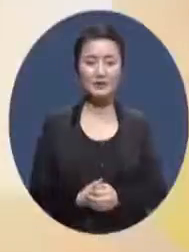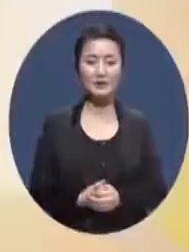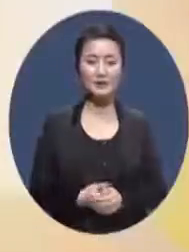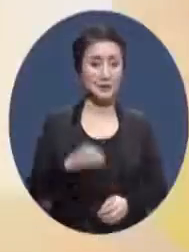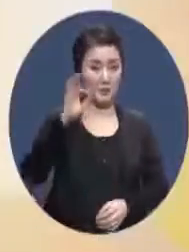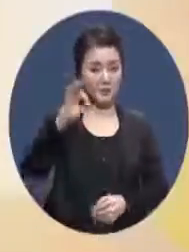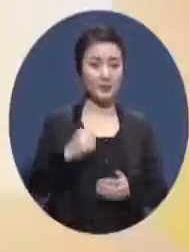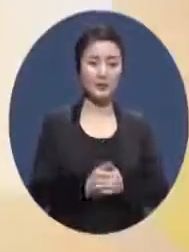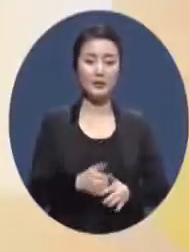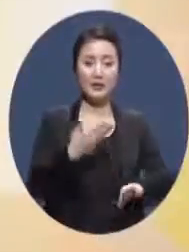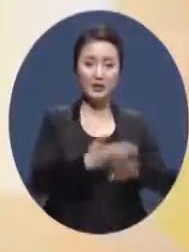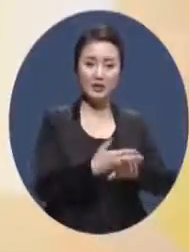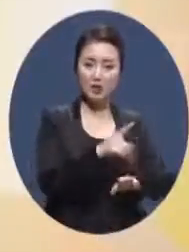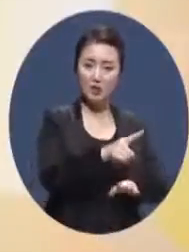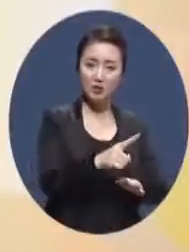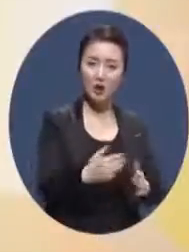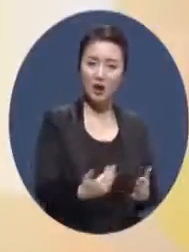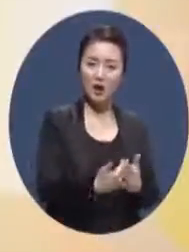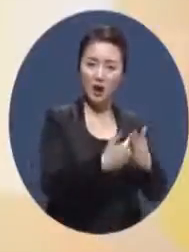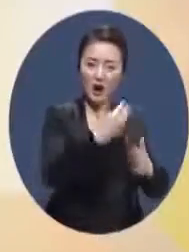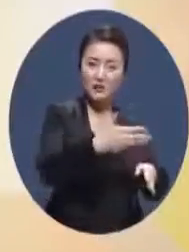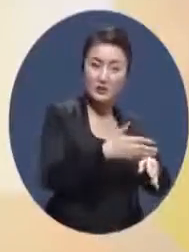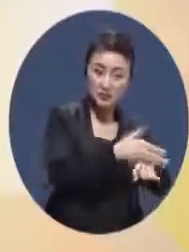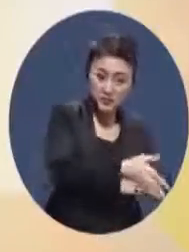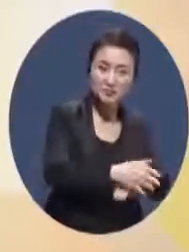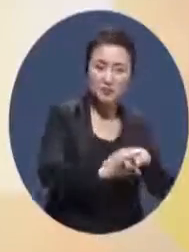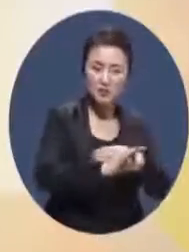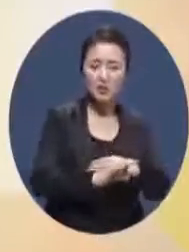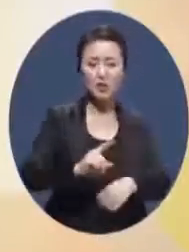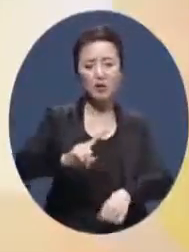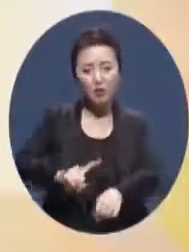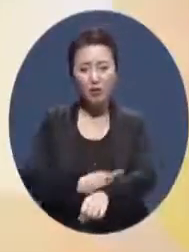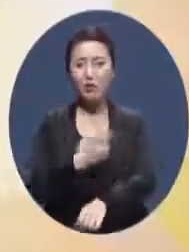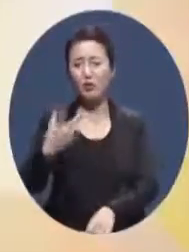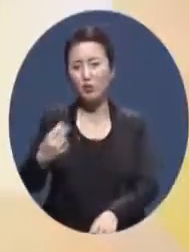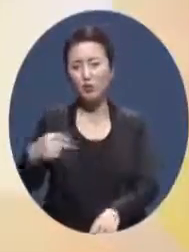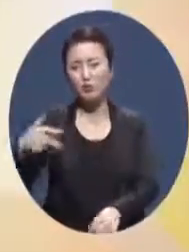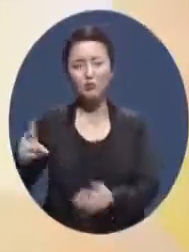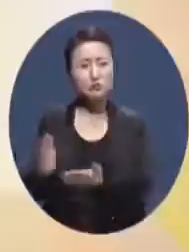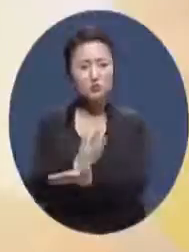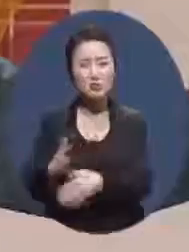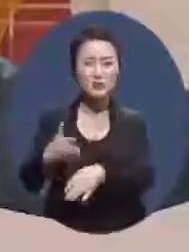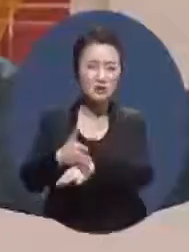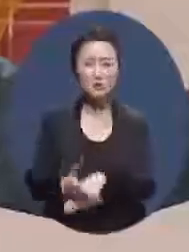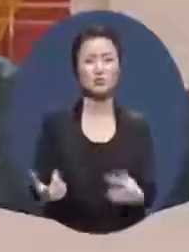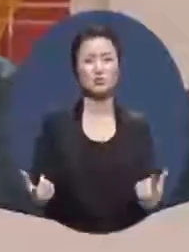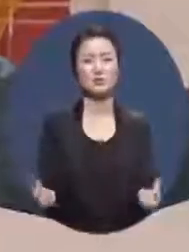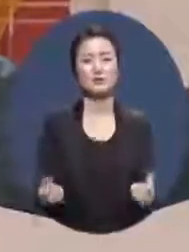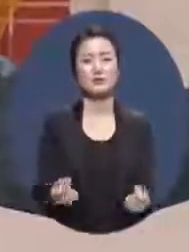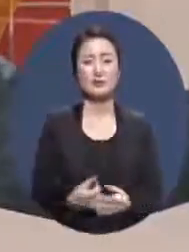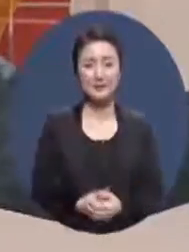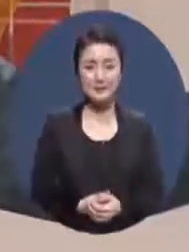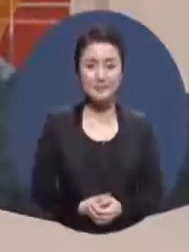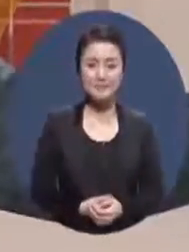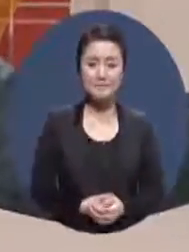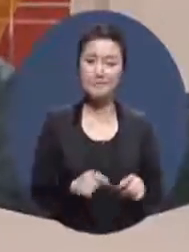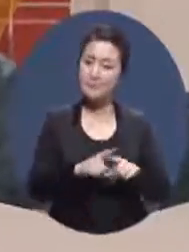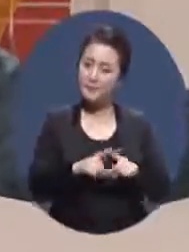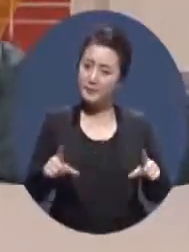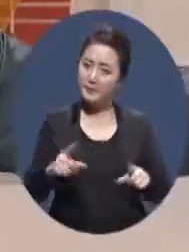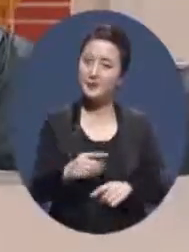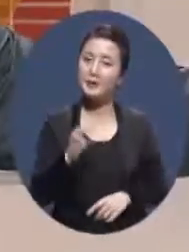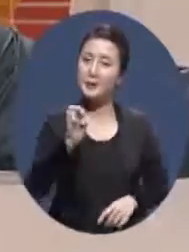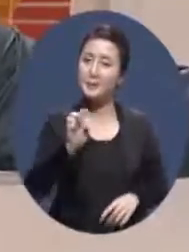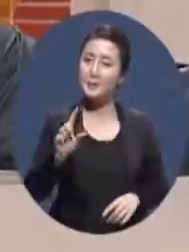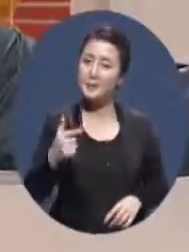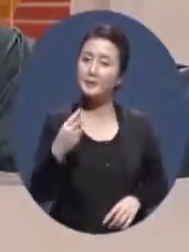왜냐하면 소변은 이제 대변은 2세. 소변은 3세, 만 3세, 길게 5세까지는 아이들이 이렇게 왔다 갔다 하거든요.